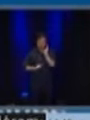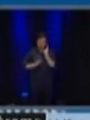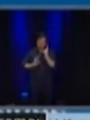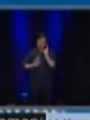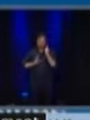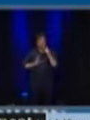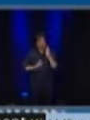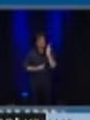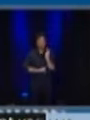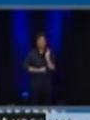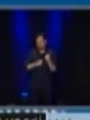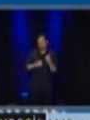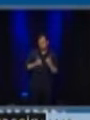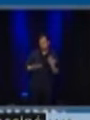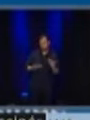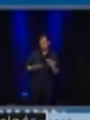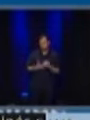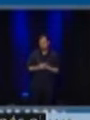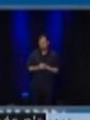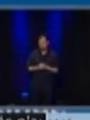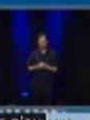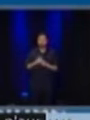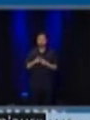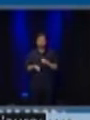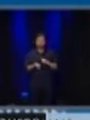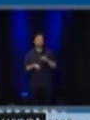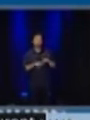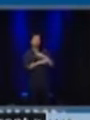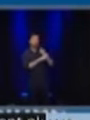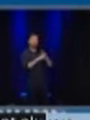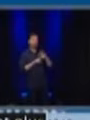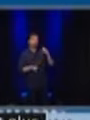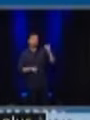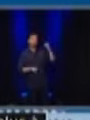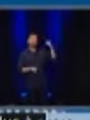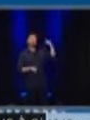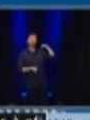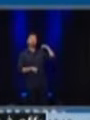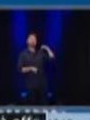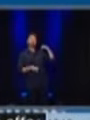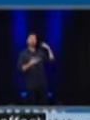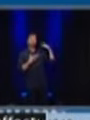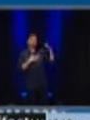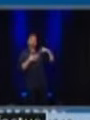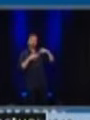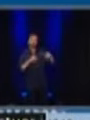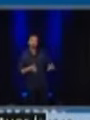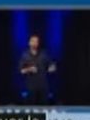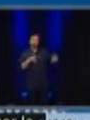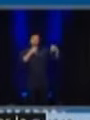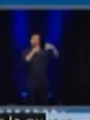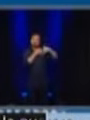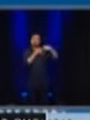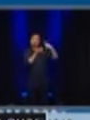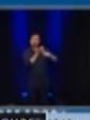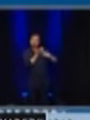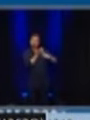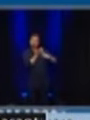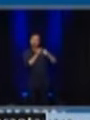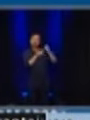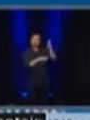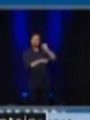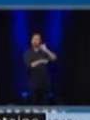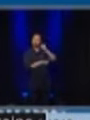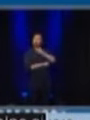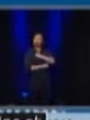Dr Arruda, mais je veux juste qu'on s'entende bien. Là. Jeudi dernier, j'ai eu un appel de conférence avec M. Trudeau et les premiers ministres des